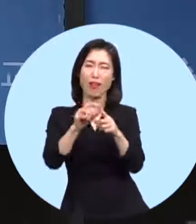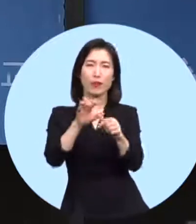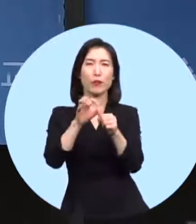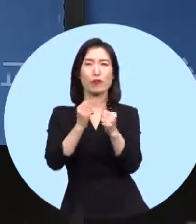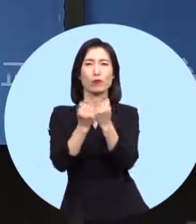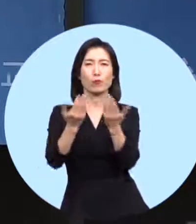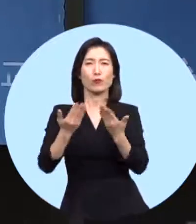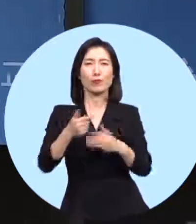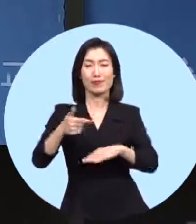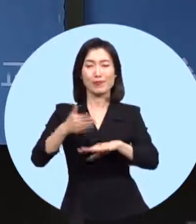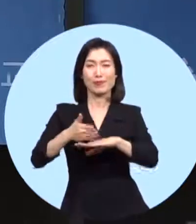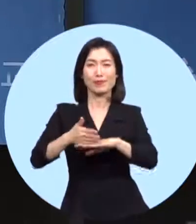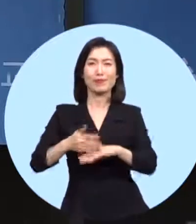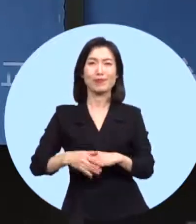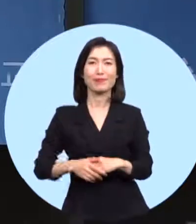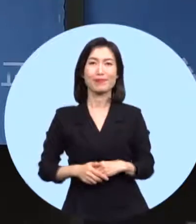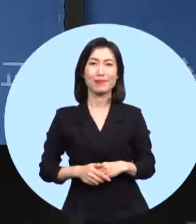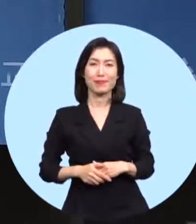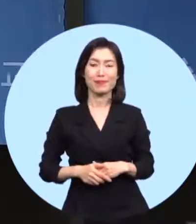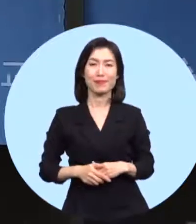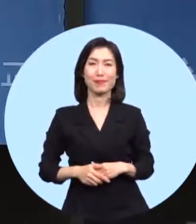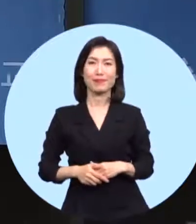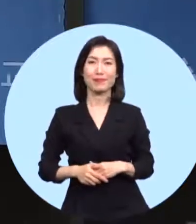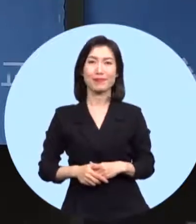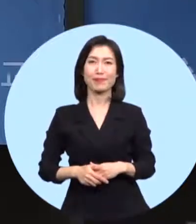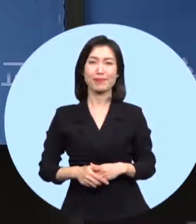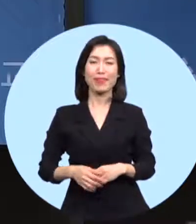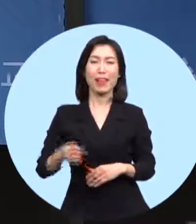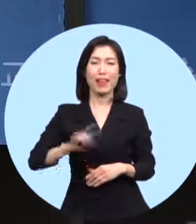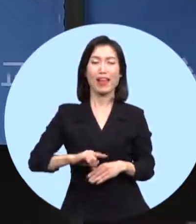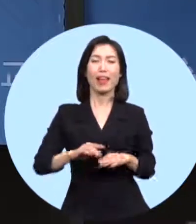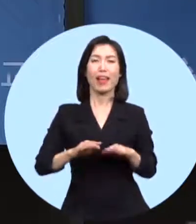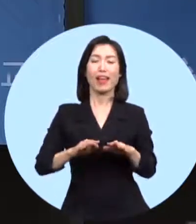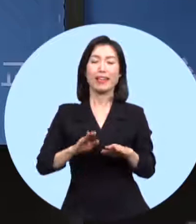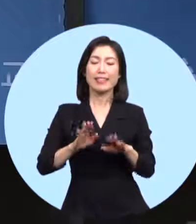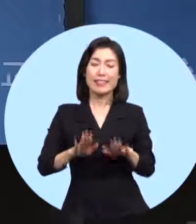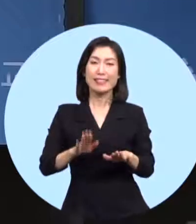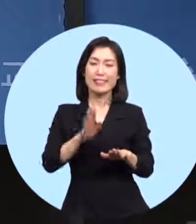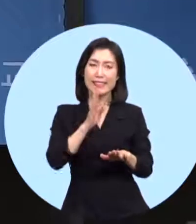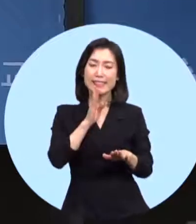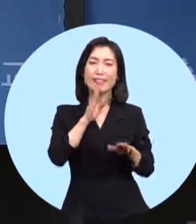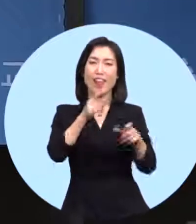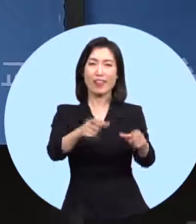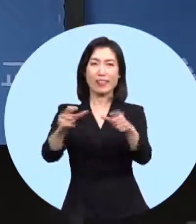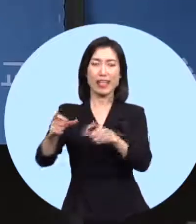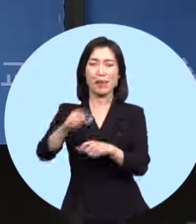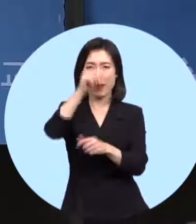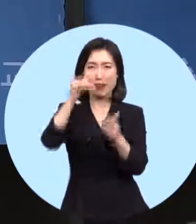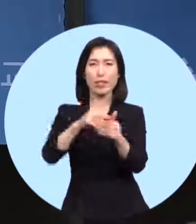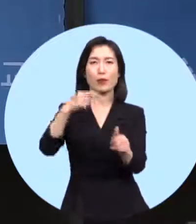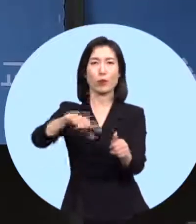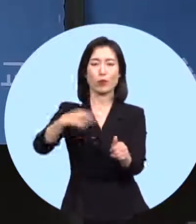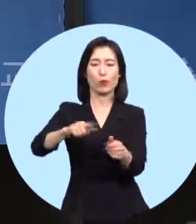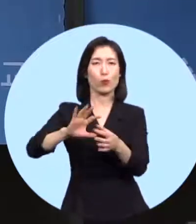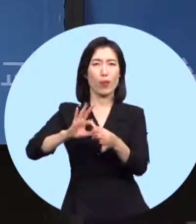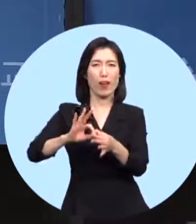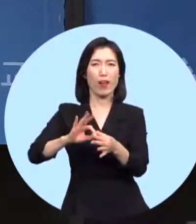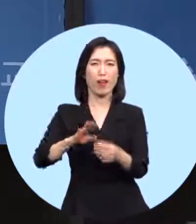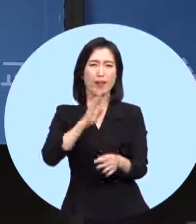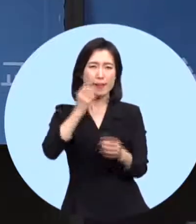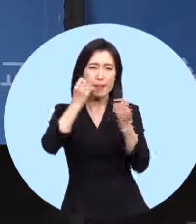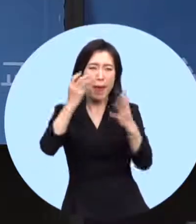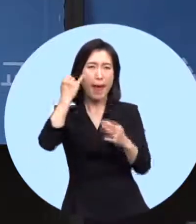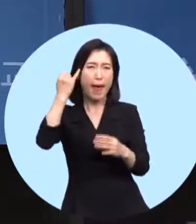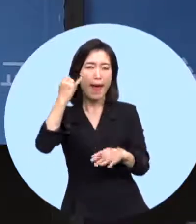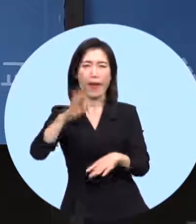같습니다. 다시 한번 감사 말씀드리고요. 이어서 정말로 현장에서 평생교육 관련해서 굉장히 좋은